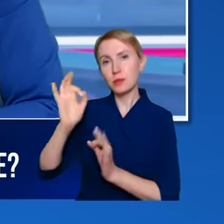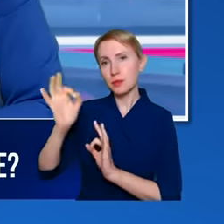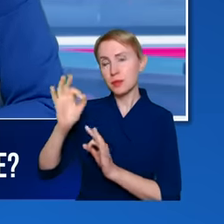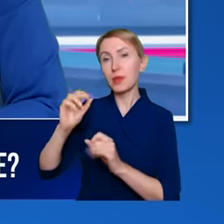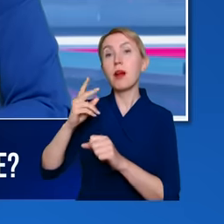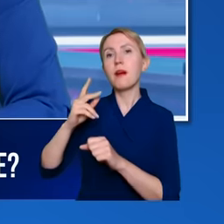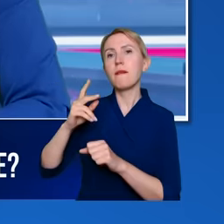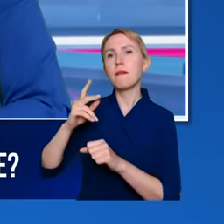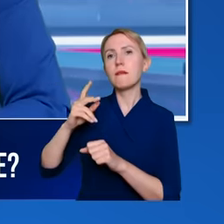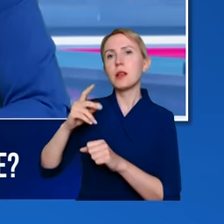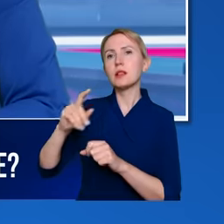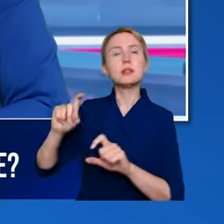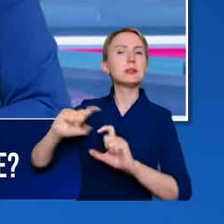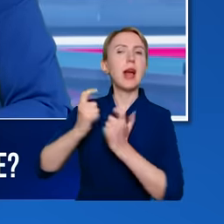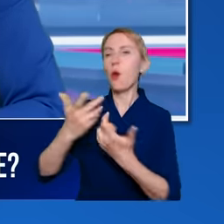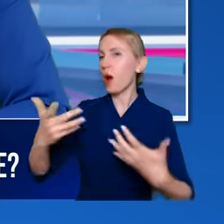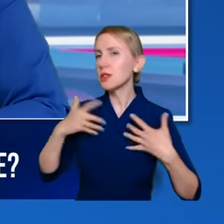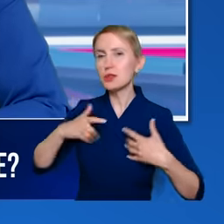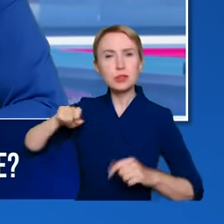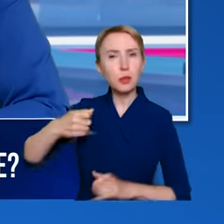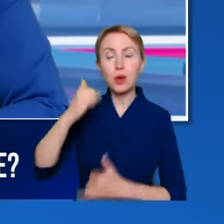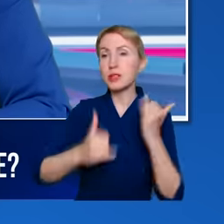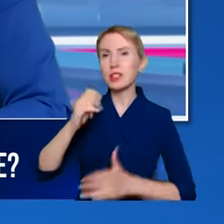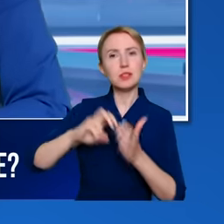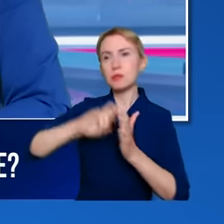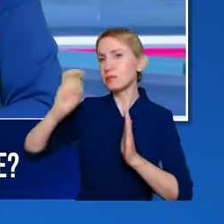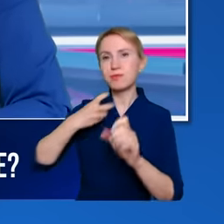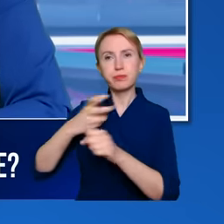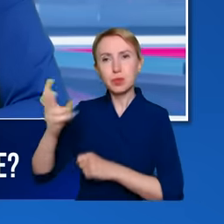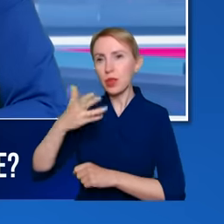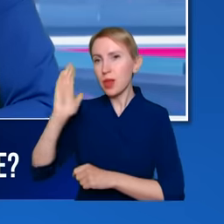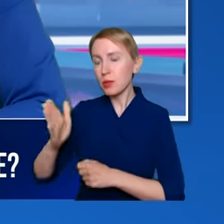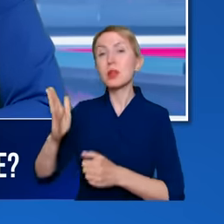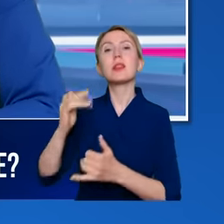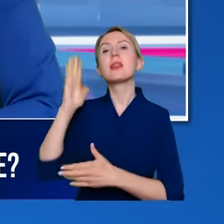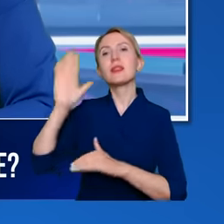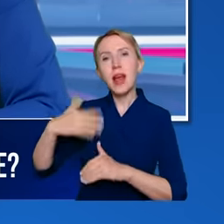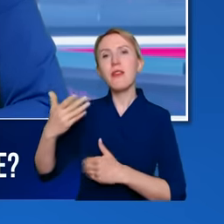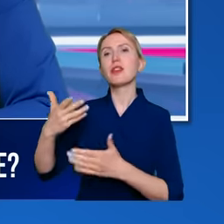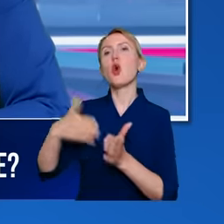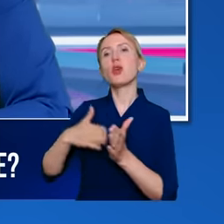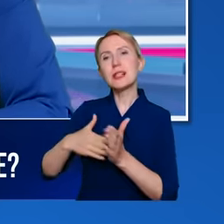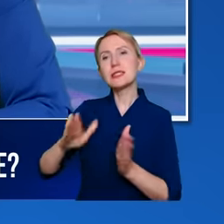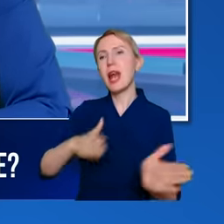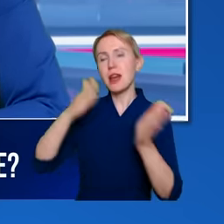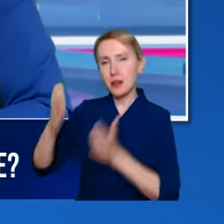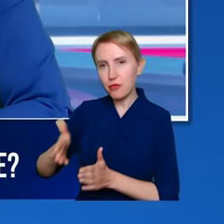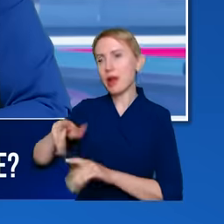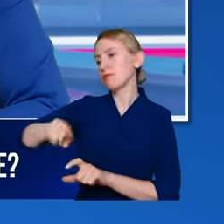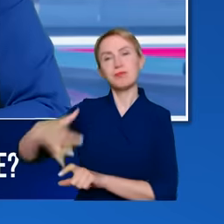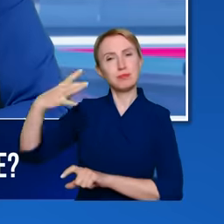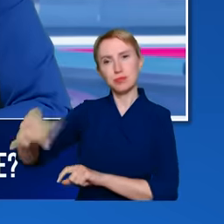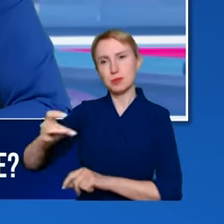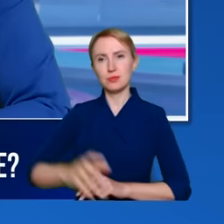stopnie dożywotnie, więc jak ktoś nie zostanie zdegradowany, to nawet no po przejściu do rezerwy dobrze, jest oczywiście, pani redaktor, pan minister podpułkownikiem.